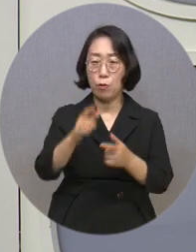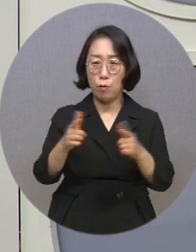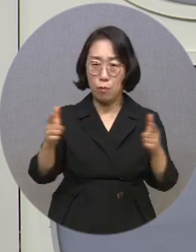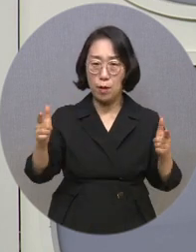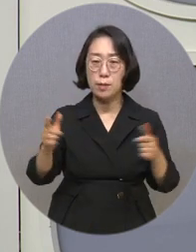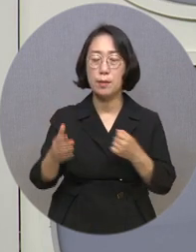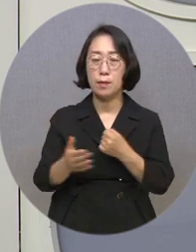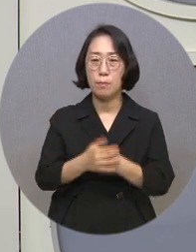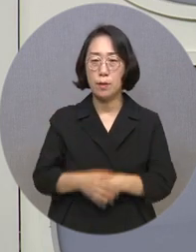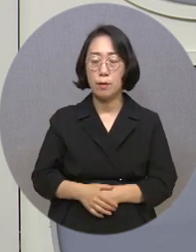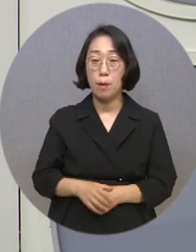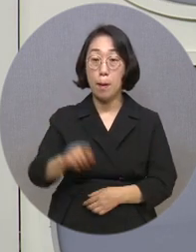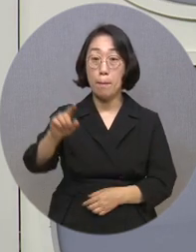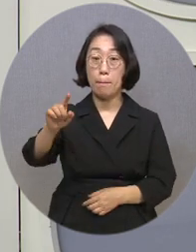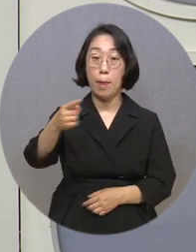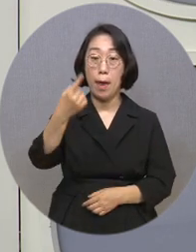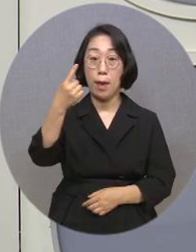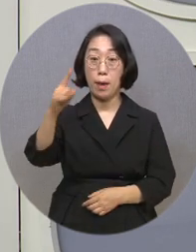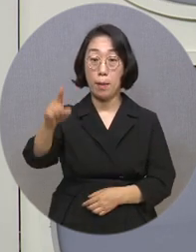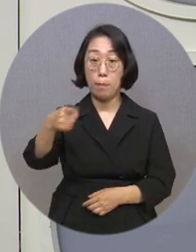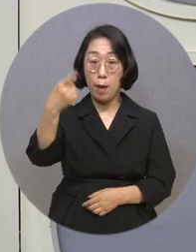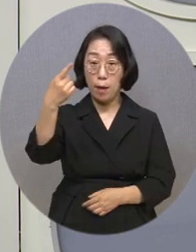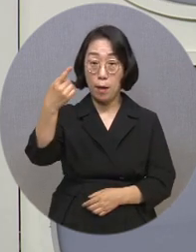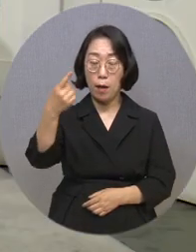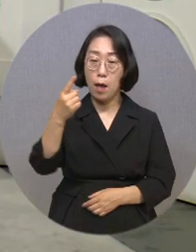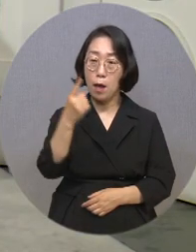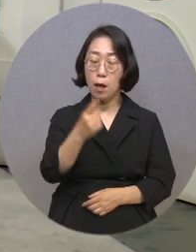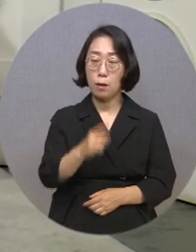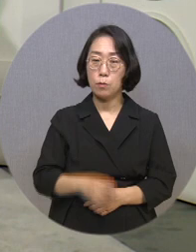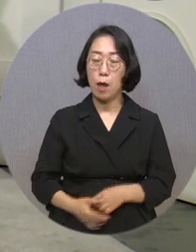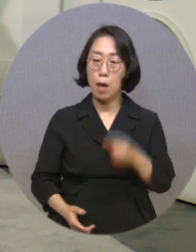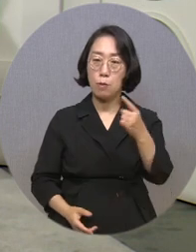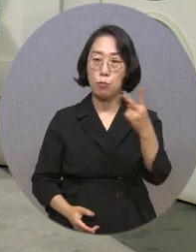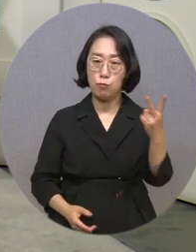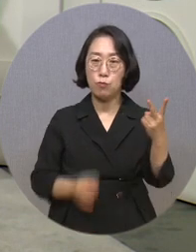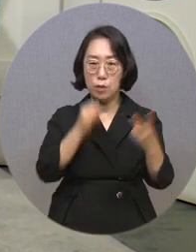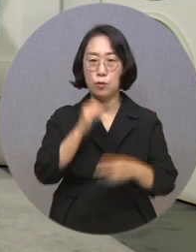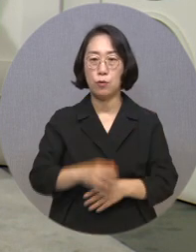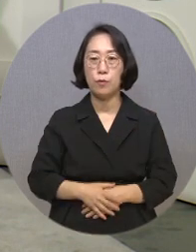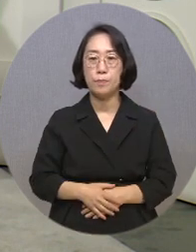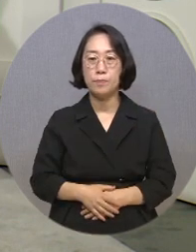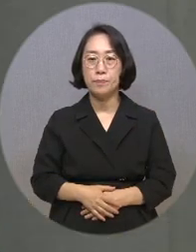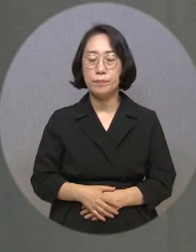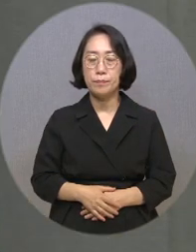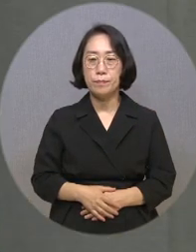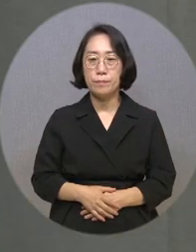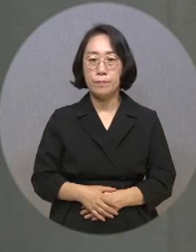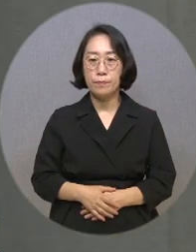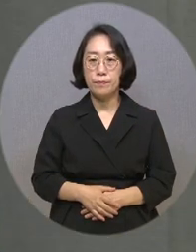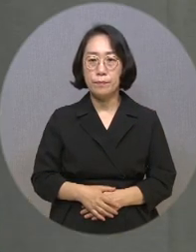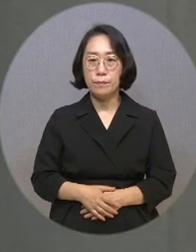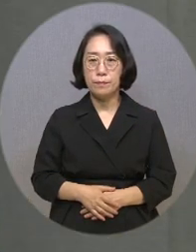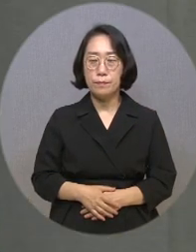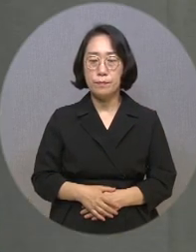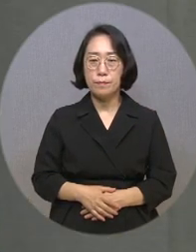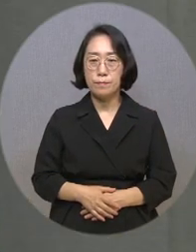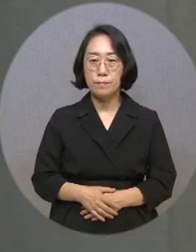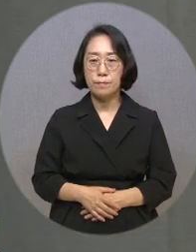많고 100세에 계신 분이 한 두 분 계시고 아이고. 네. 그러면 지금 말씀